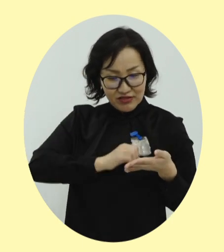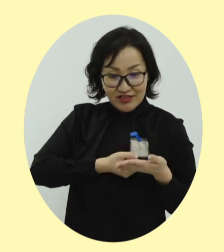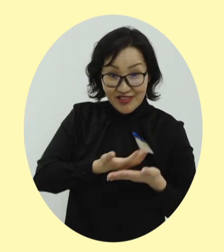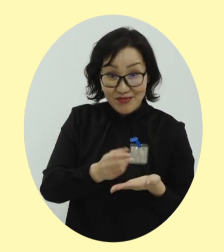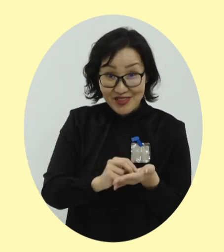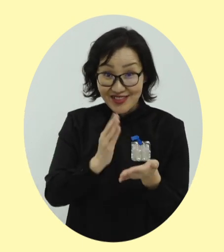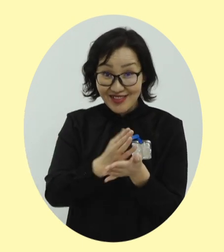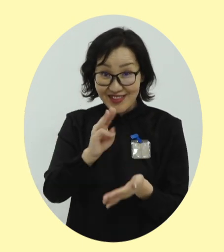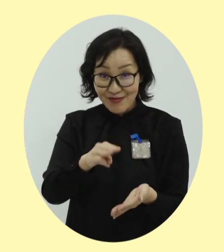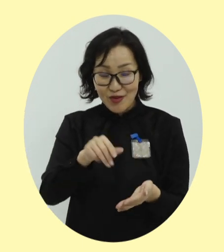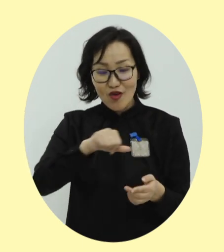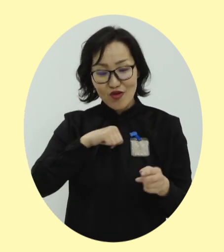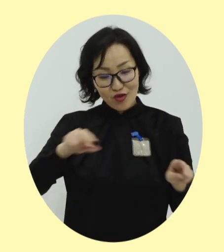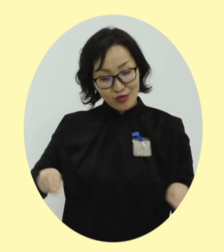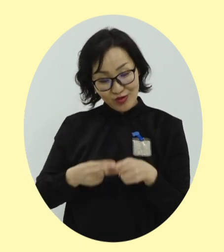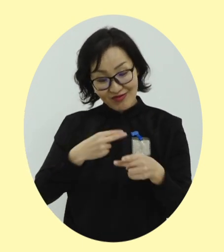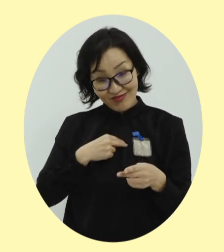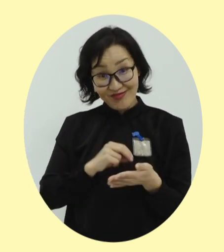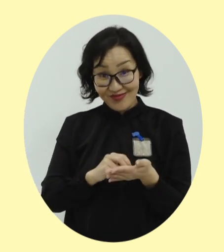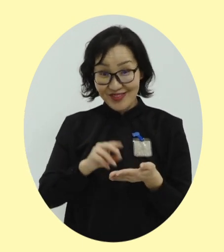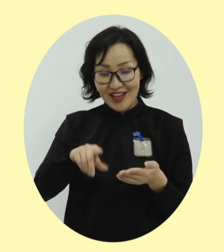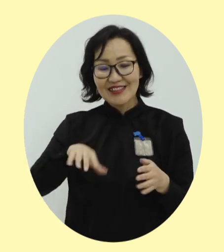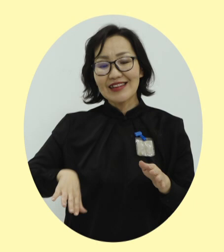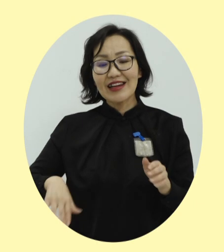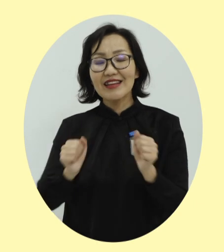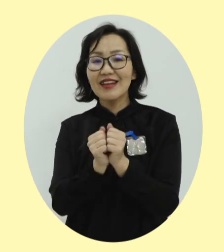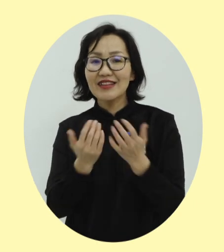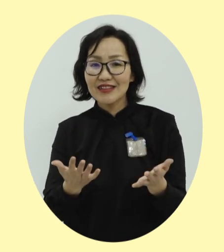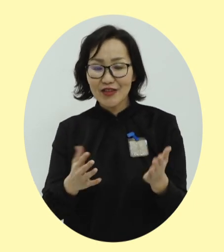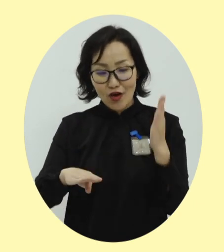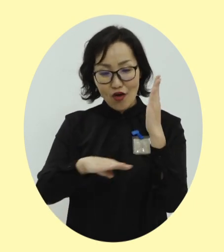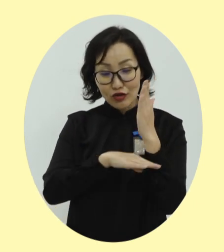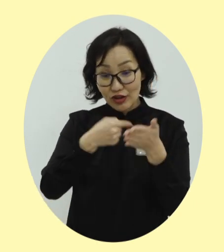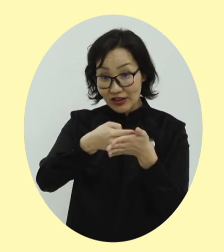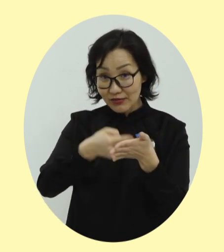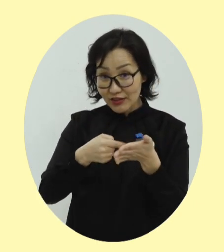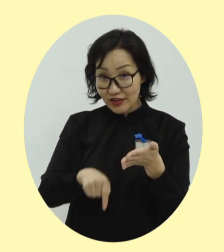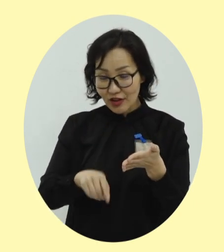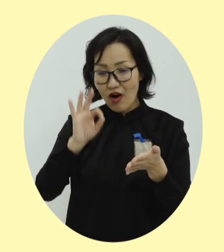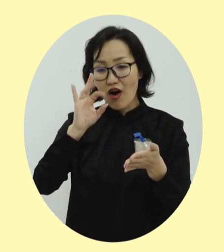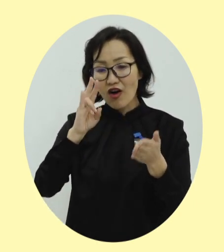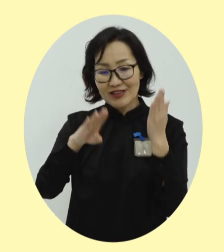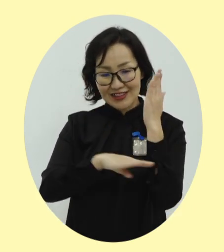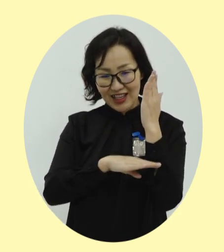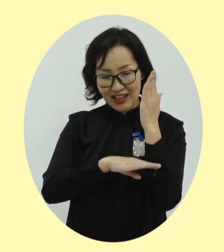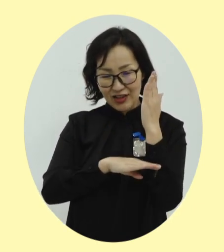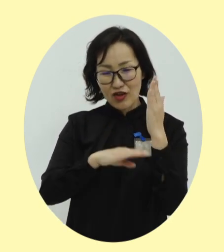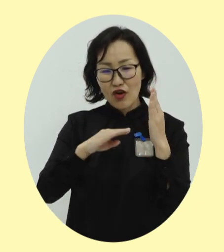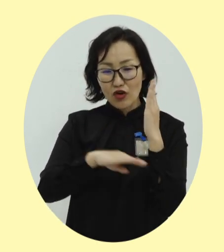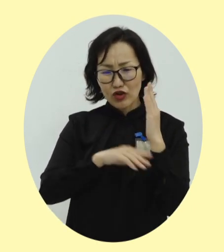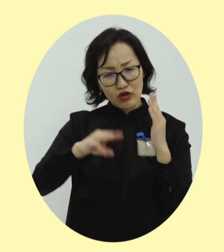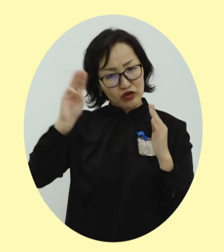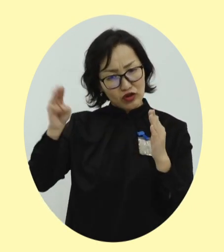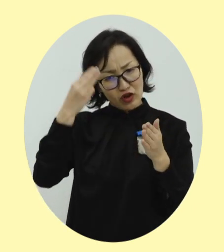өдрийн тэмдэглэлийг сонсоод өөрийнхөө дүгнэлтийг хэлсэн бол дараагийн найз нь өдрийн тэмдэглэлд он сар өдрөө